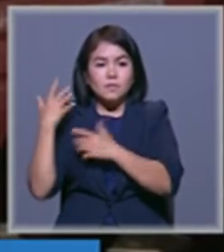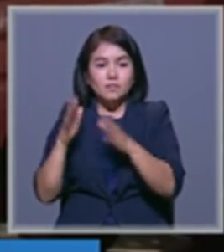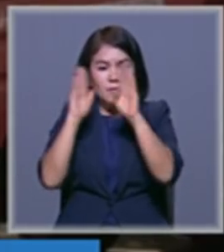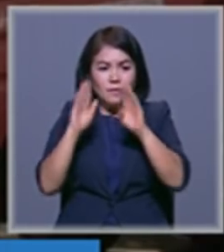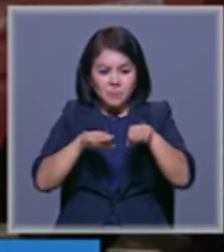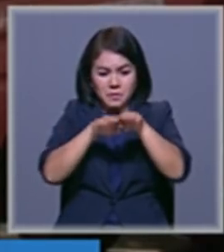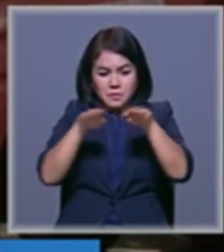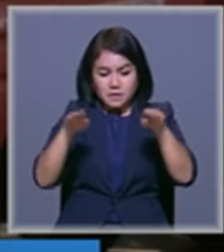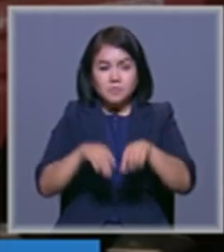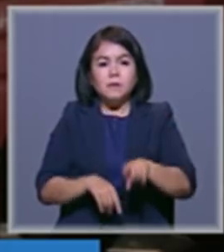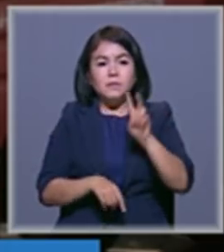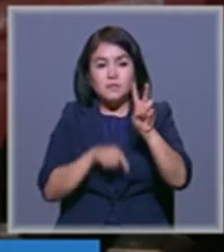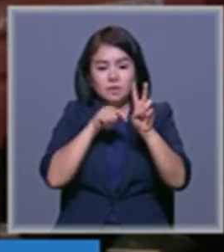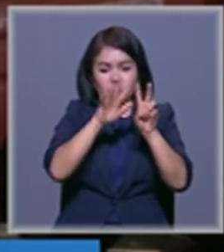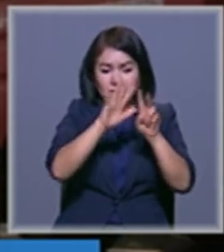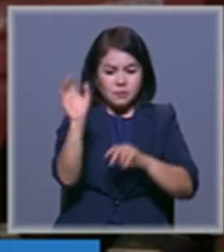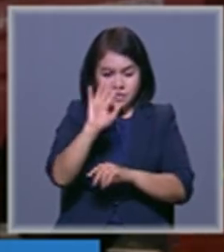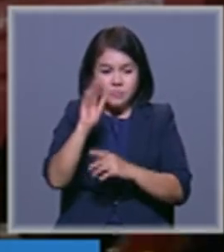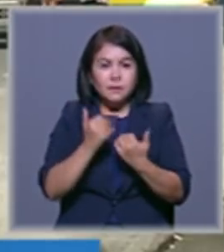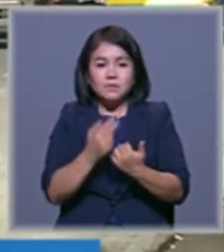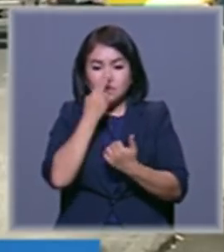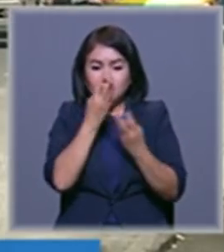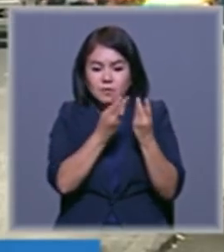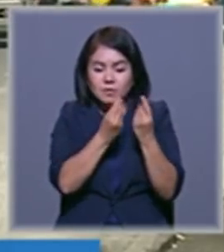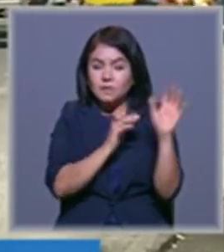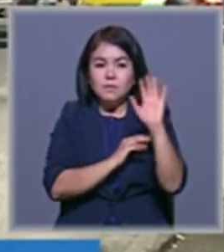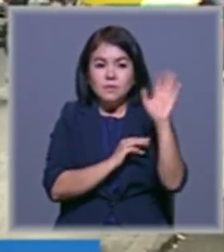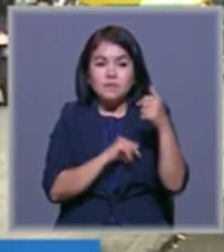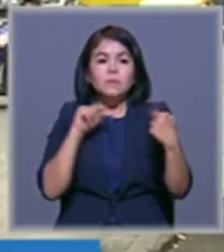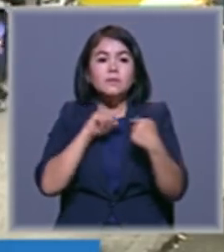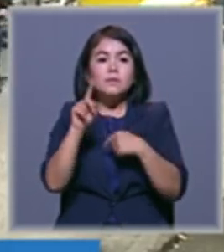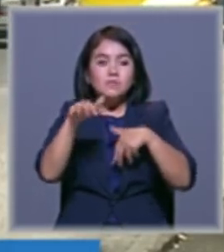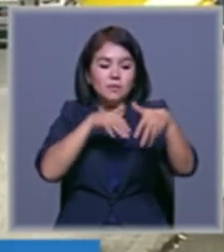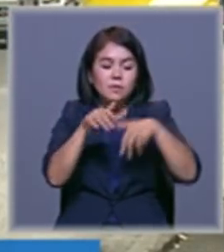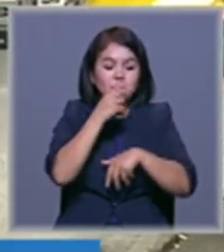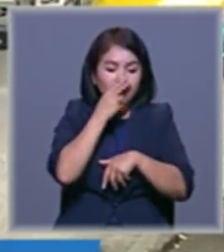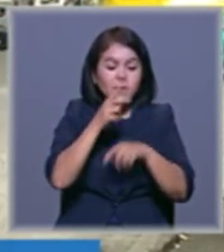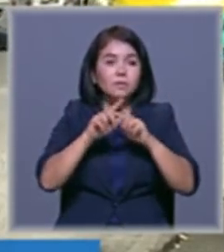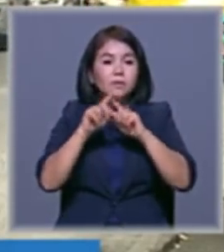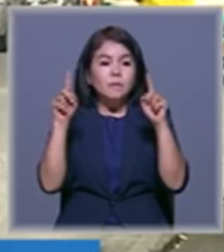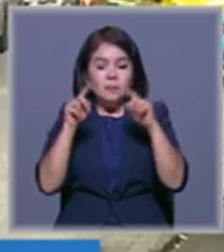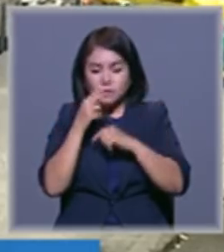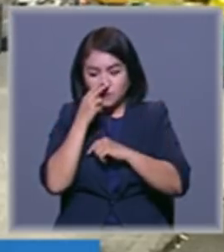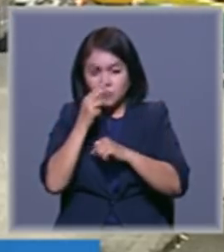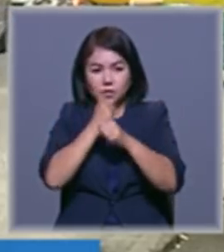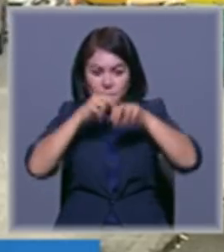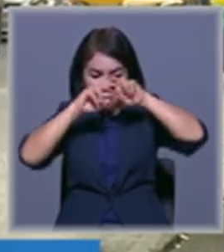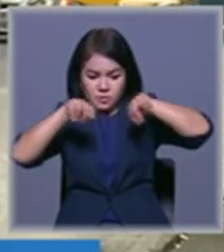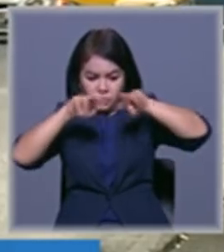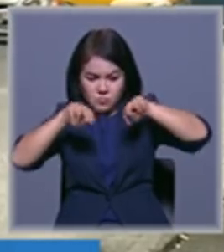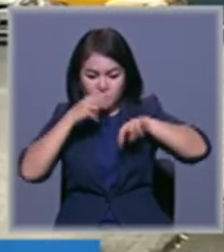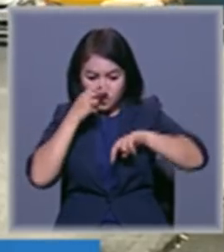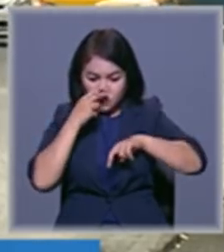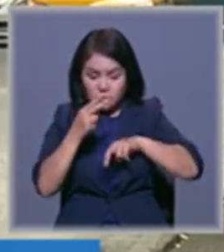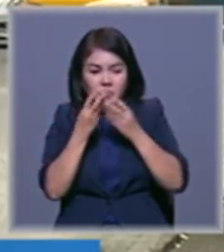AQI หรือว่า PM 2.5 นะนักวิชาการไม่ค่อยสนใจค่าพวกนี้หรอกอันนี้มันเป็นค่าสำหรับให้ประชาชนดูแต่ถ้าเป็นนักวิชาการที่ทำงานวิจัยเฉพาะทางเขา